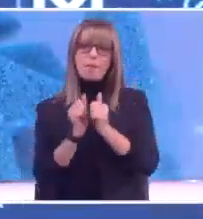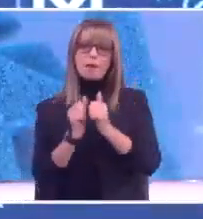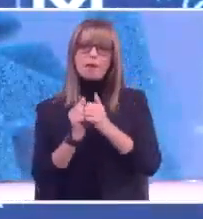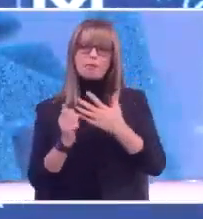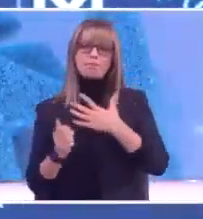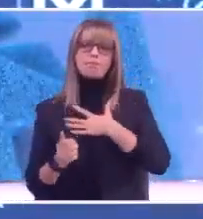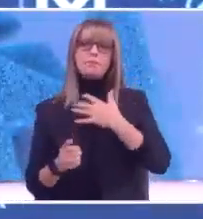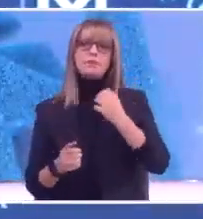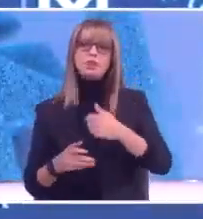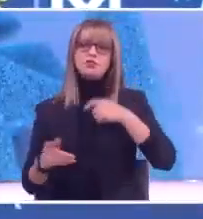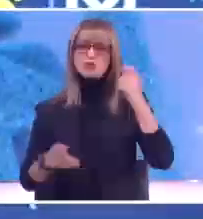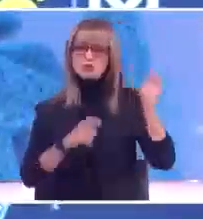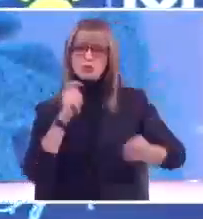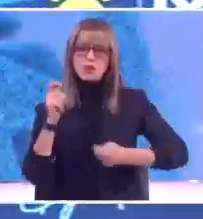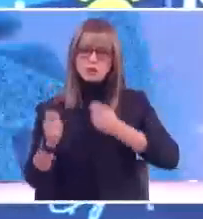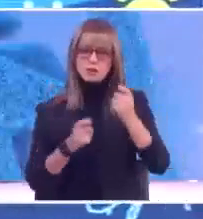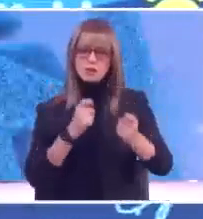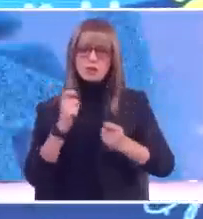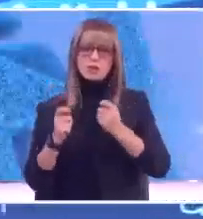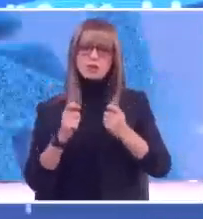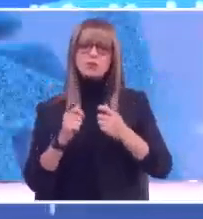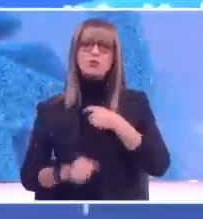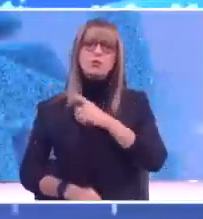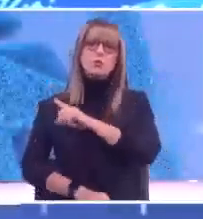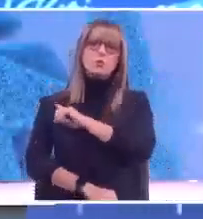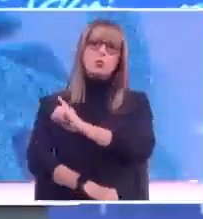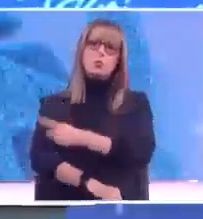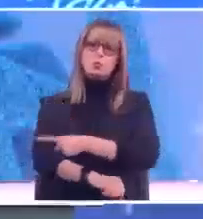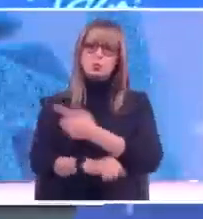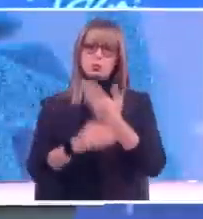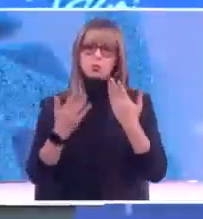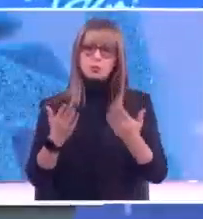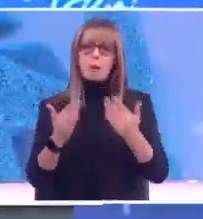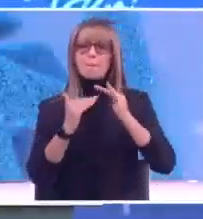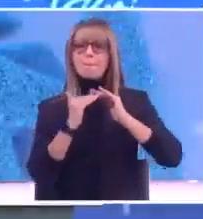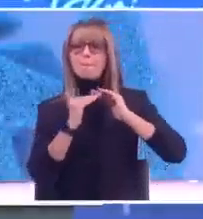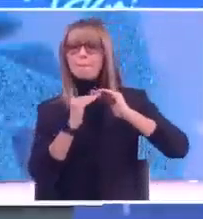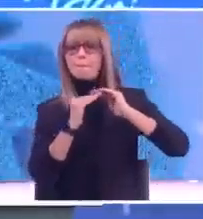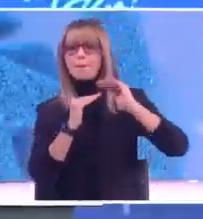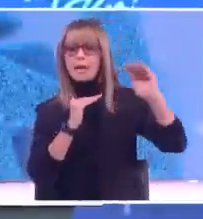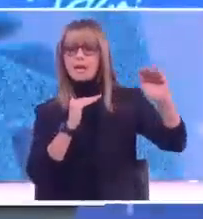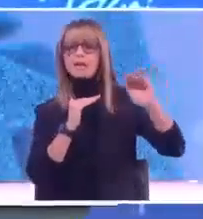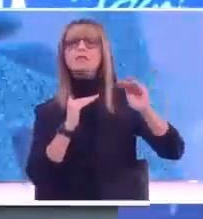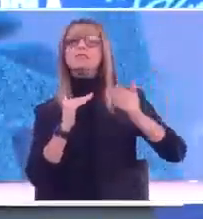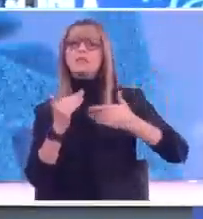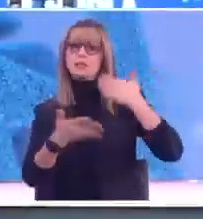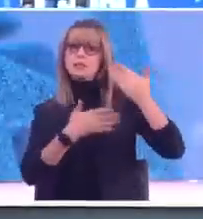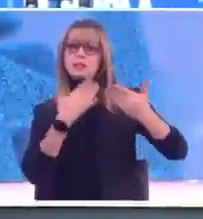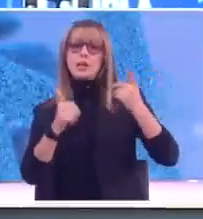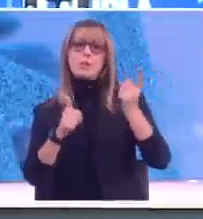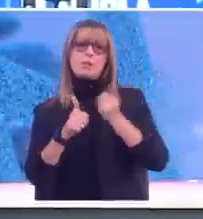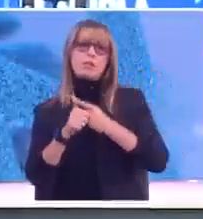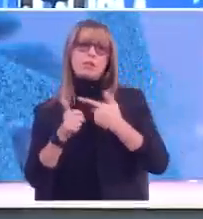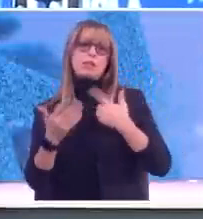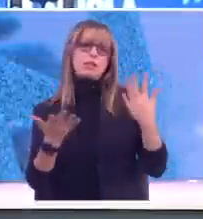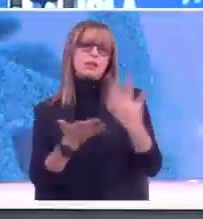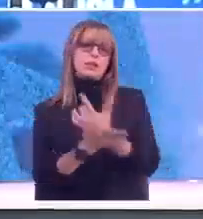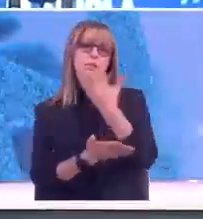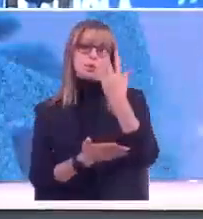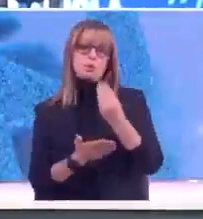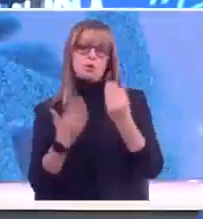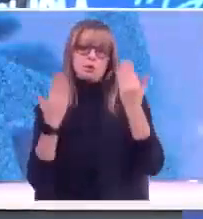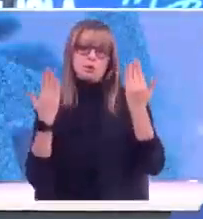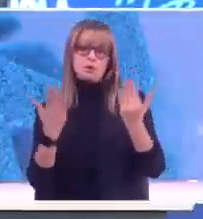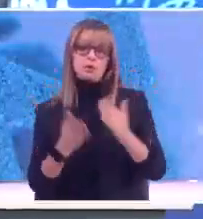irademizle, çalışkanlığımızla, gücümüzle milletimizi ikna ederek birinci parti çıkacağız